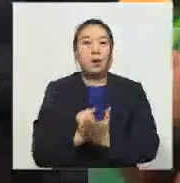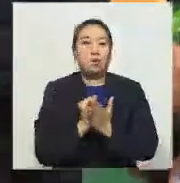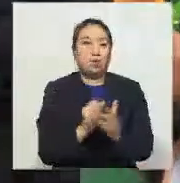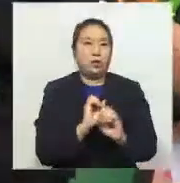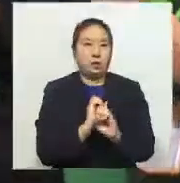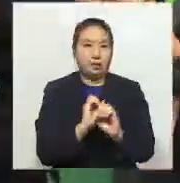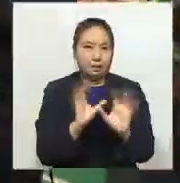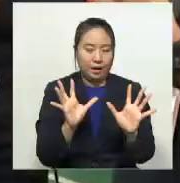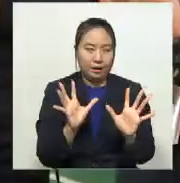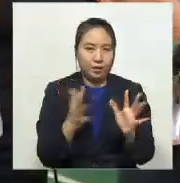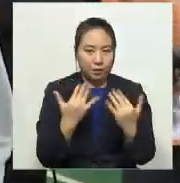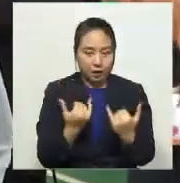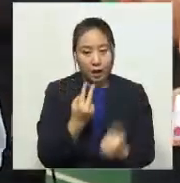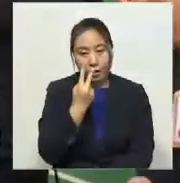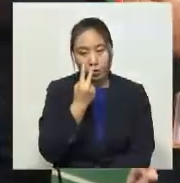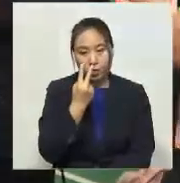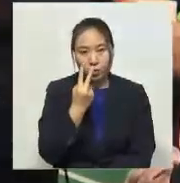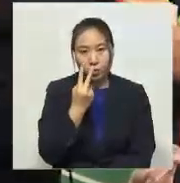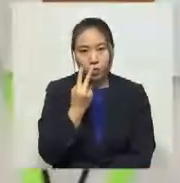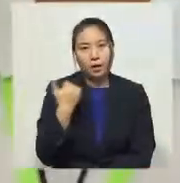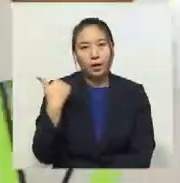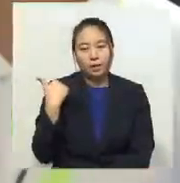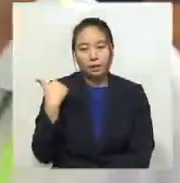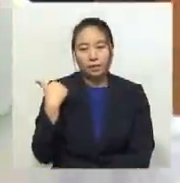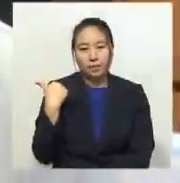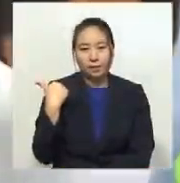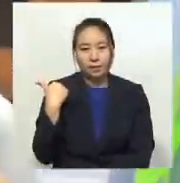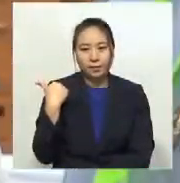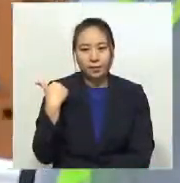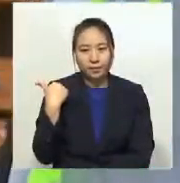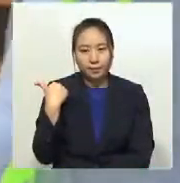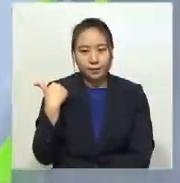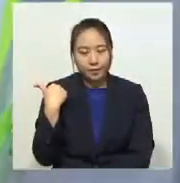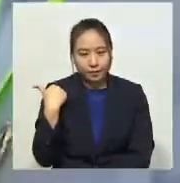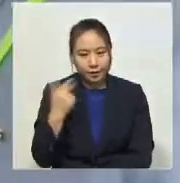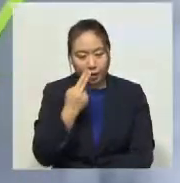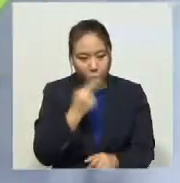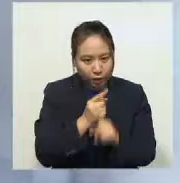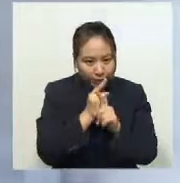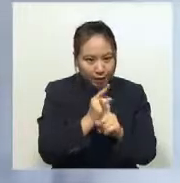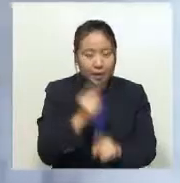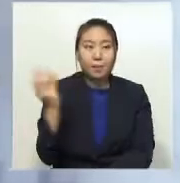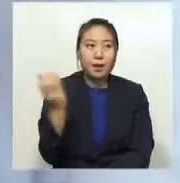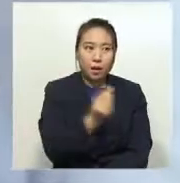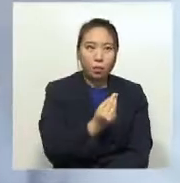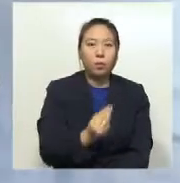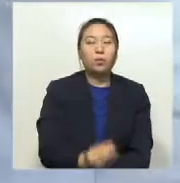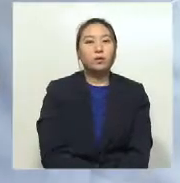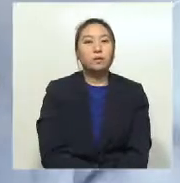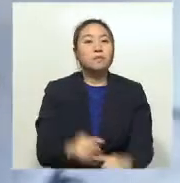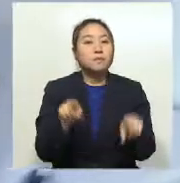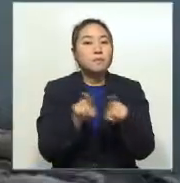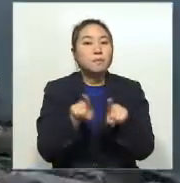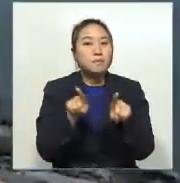เปนส่วนเรื่องการติดตามสถานการณเพื่อให้มีความติด ตดตามสถานการณได้อย่างรวดเร็ว ฉับไว แล้วก็